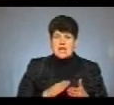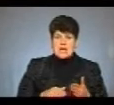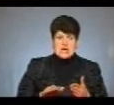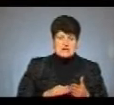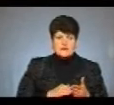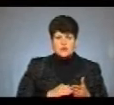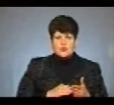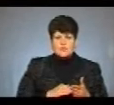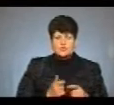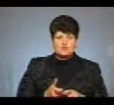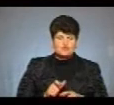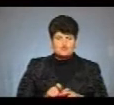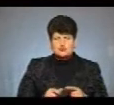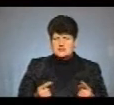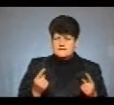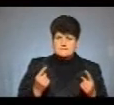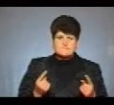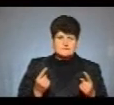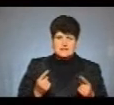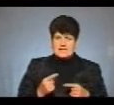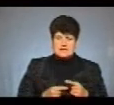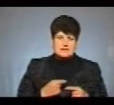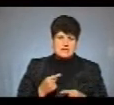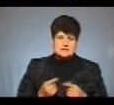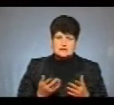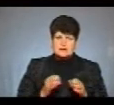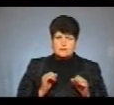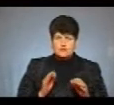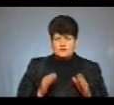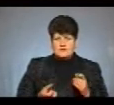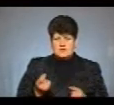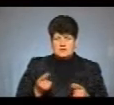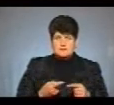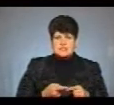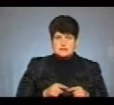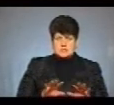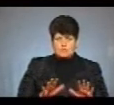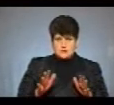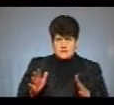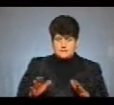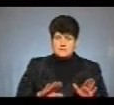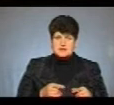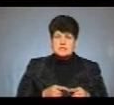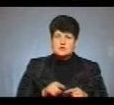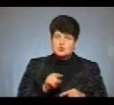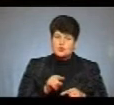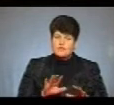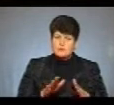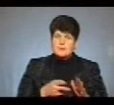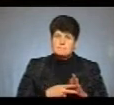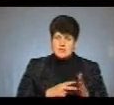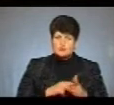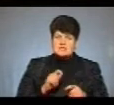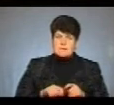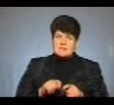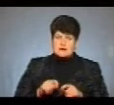ліквідовують дуже-дуже великі наслідки, які можуть виникати після таких подій. Чи після цього випадку планується